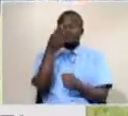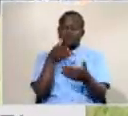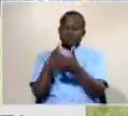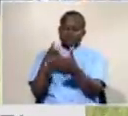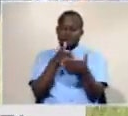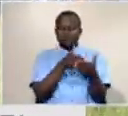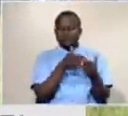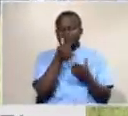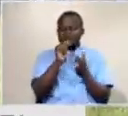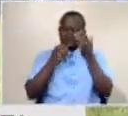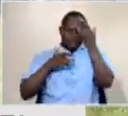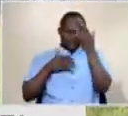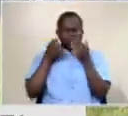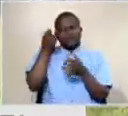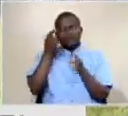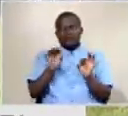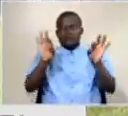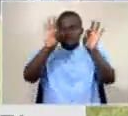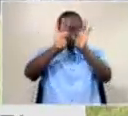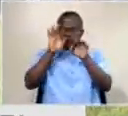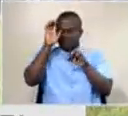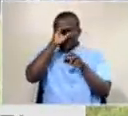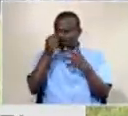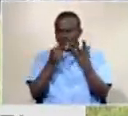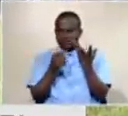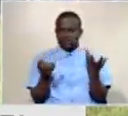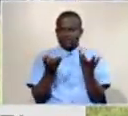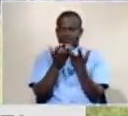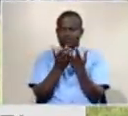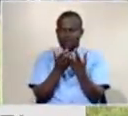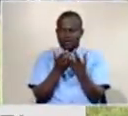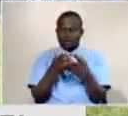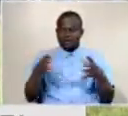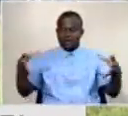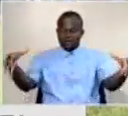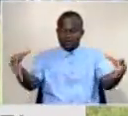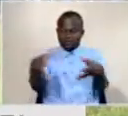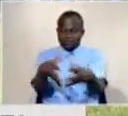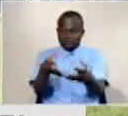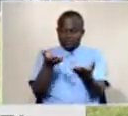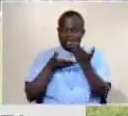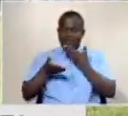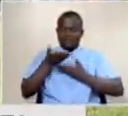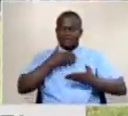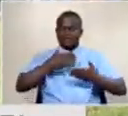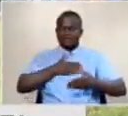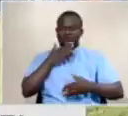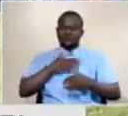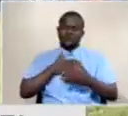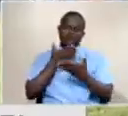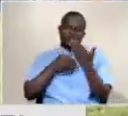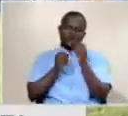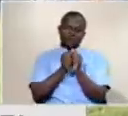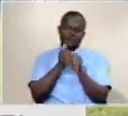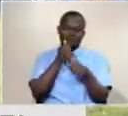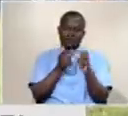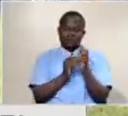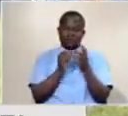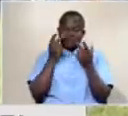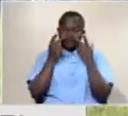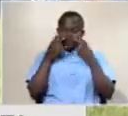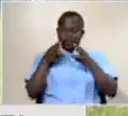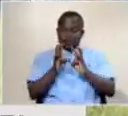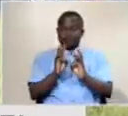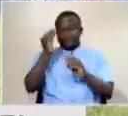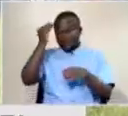n'iki cyorezo ni ngombwa ko dushaka ibintu bibahuza bikaduha ibyishimo bikaduha gusabana nabo ariko twabona n'uburyo